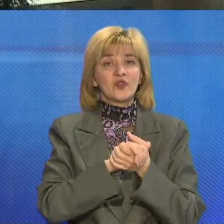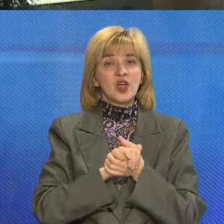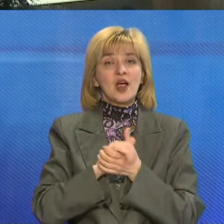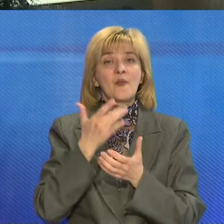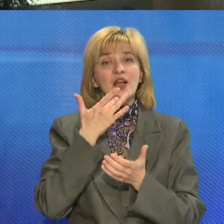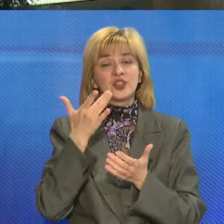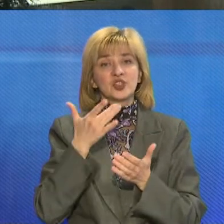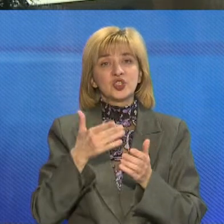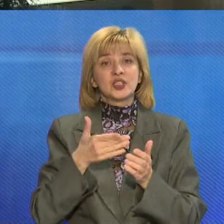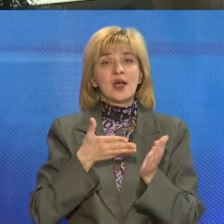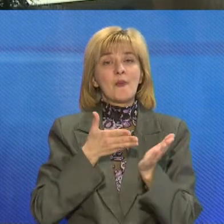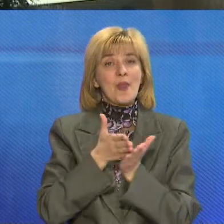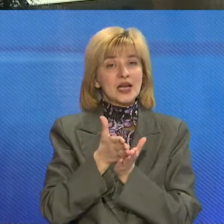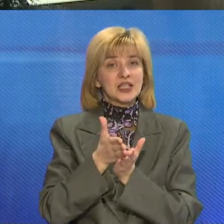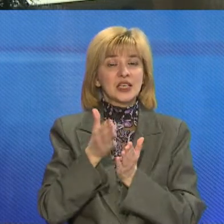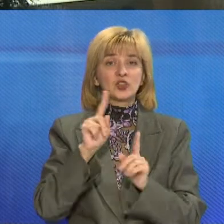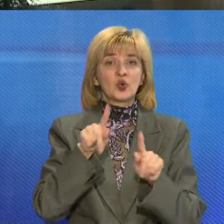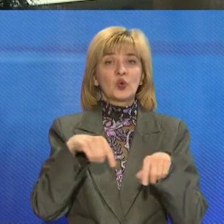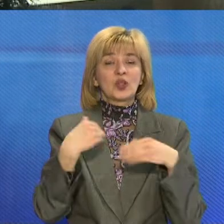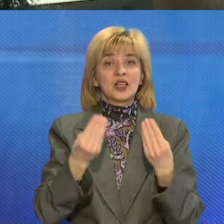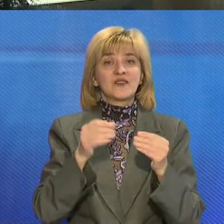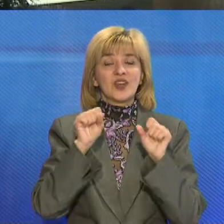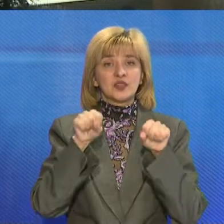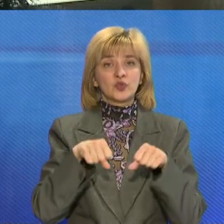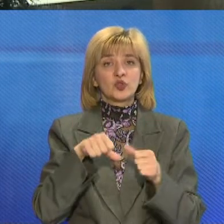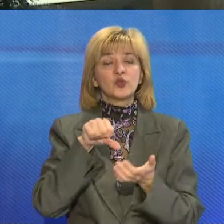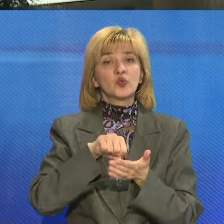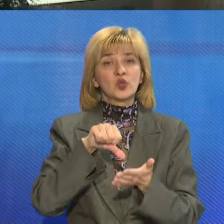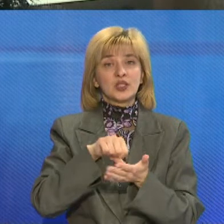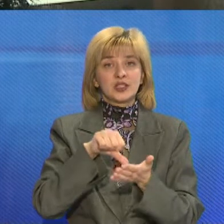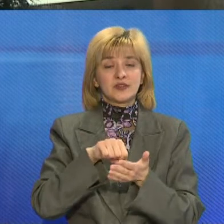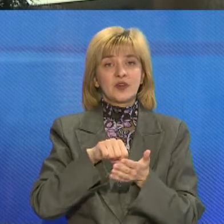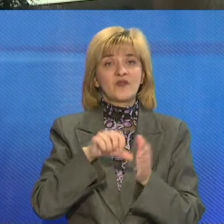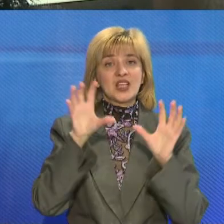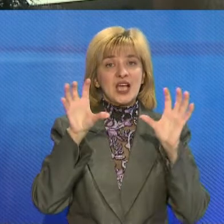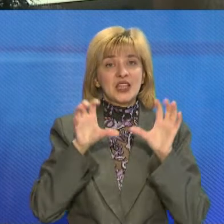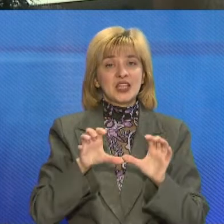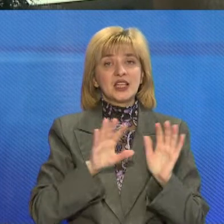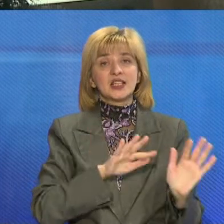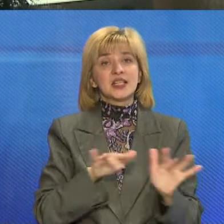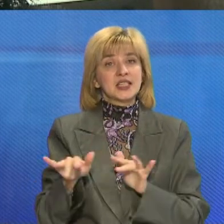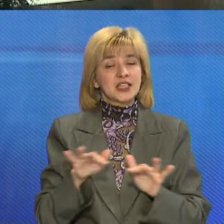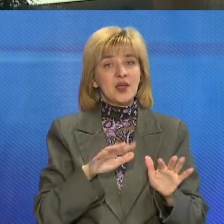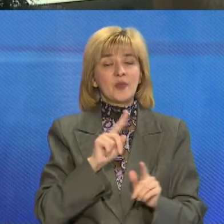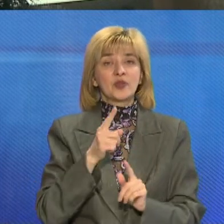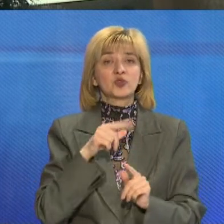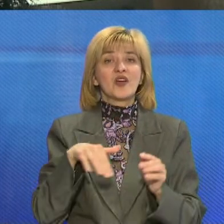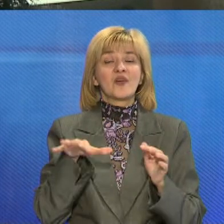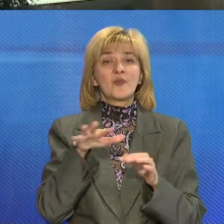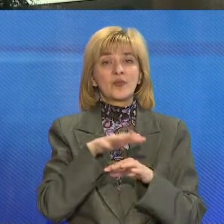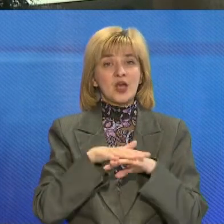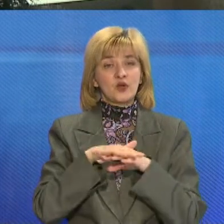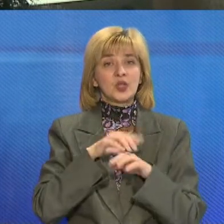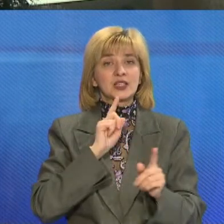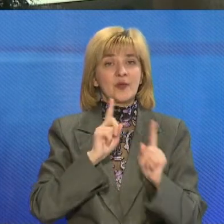партий, что даст им возможность, в свою очередь, также принимать участие в законодательной деятельности, потому что Всебелорусское народное собрание, оно будет